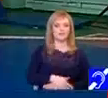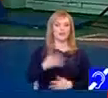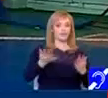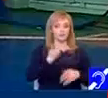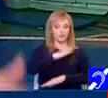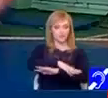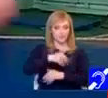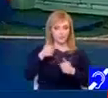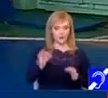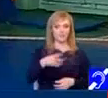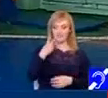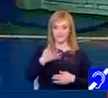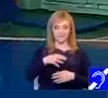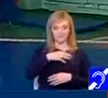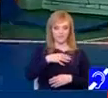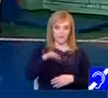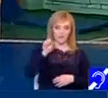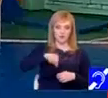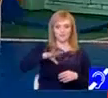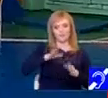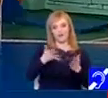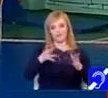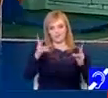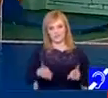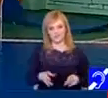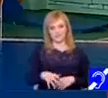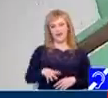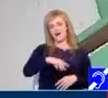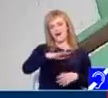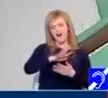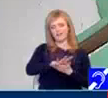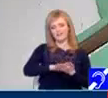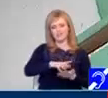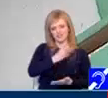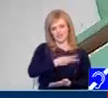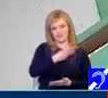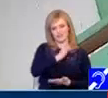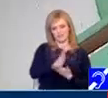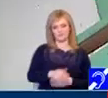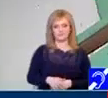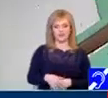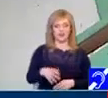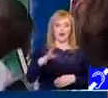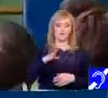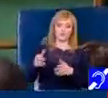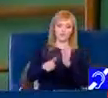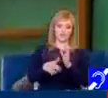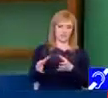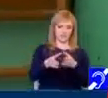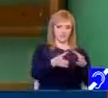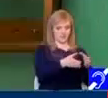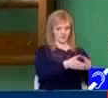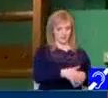disciplină, atenție, responsabilitate, vedeți că pot fi traumatisme. În rest, dorință să aibă. Cele 7 echipe, a câte 6 membri, au avut de parcurs